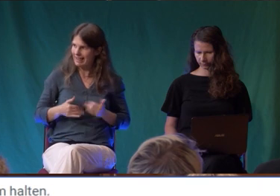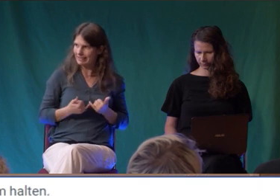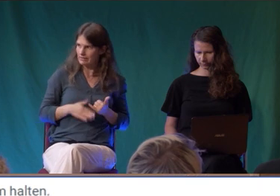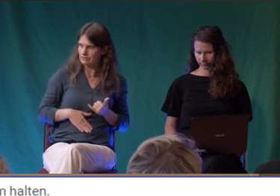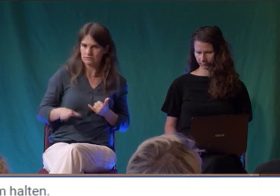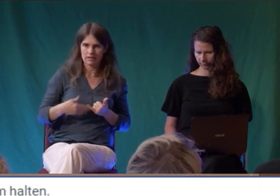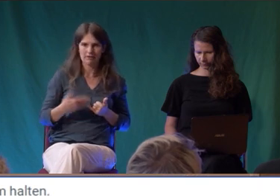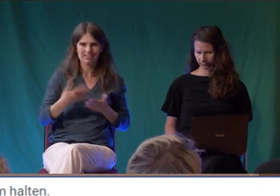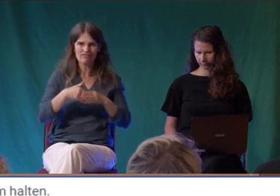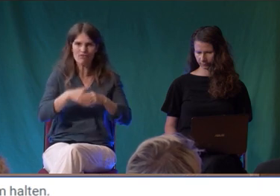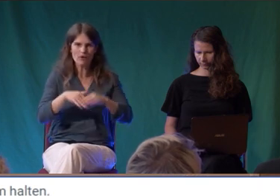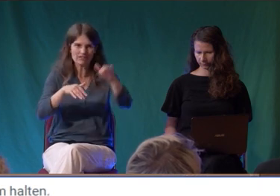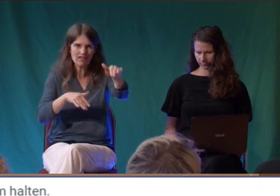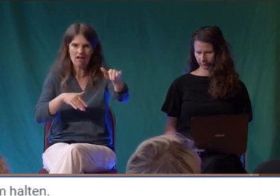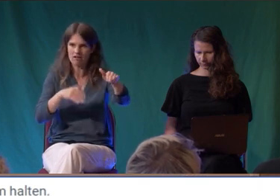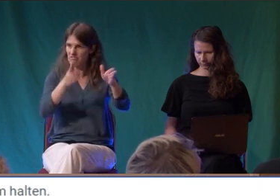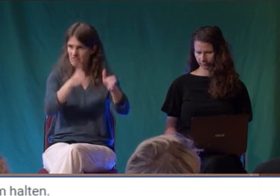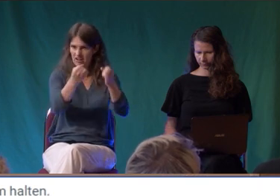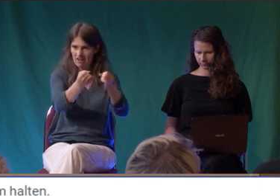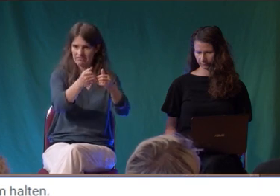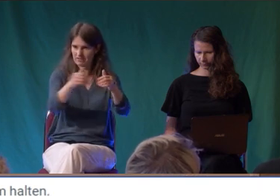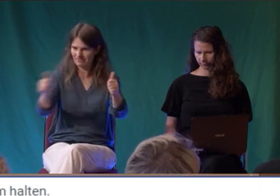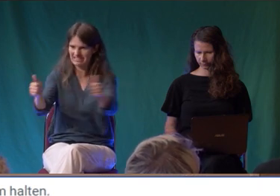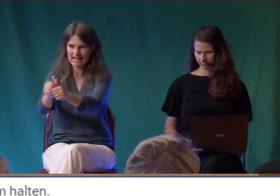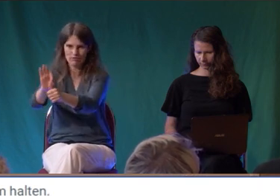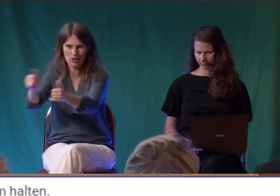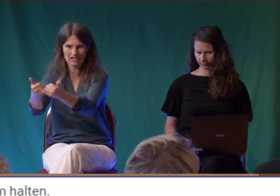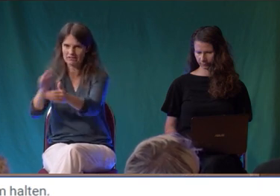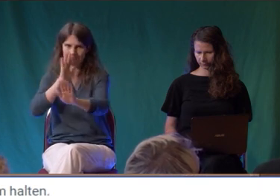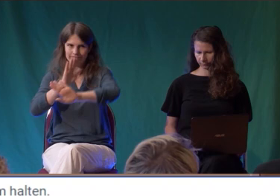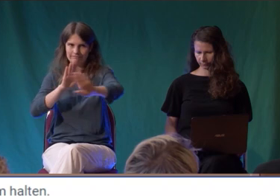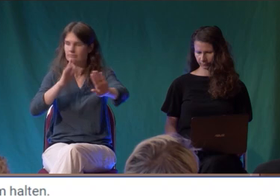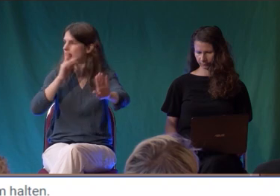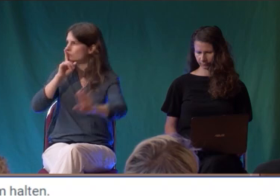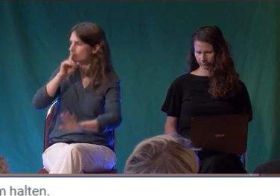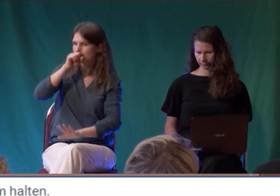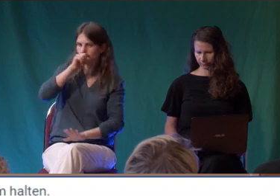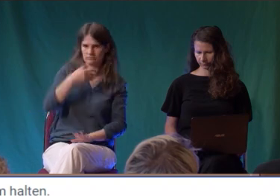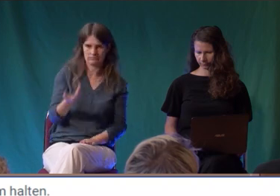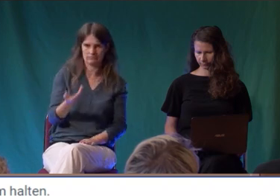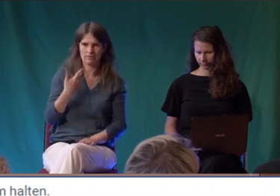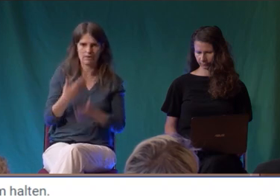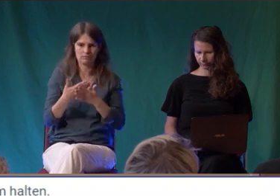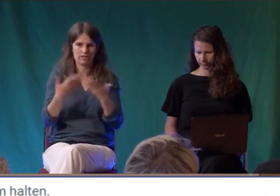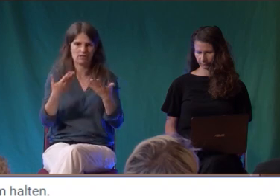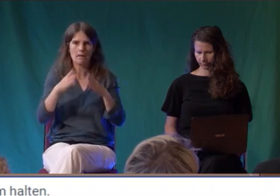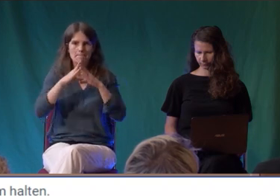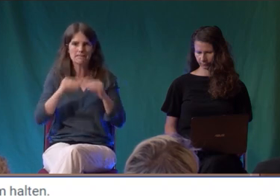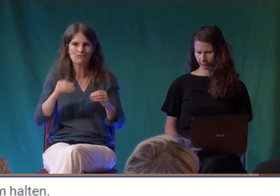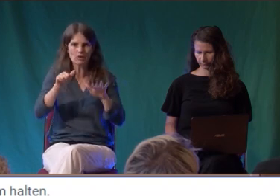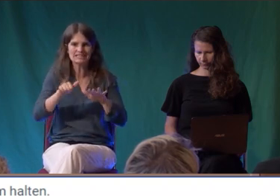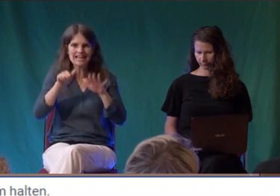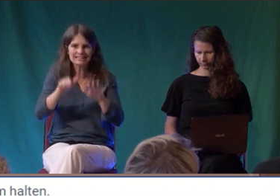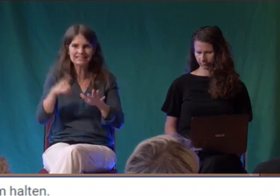Freunden geheim zu halten und haben dann zum Beispiel immer gesagt nee mittwochs um 16 Uhr kann ich nicht weil das war immer die Zeit